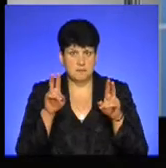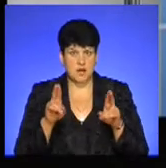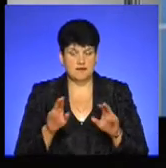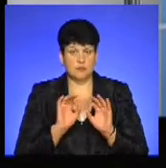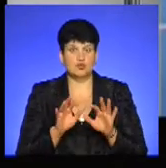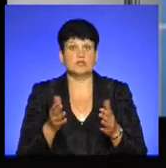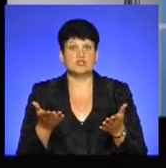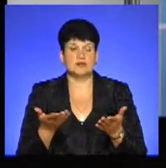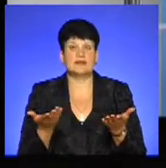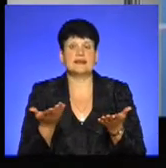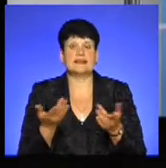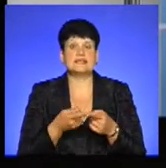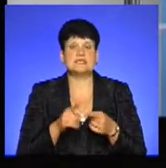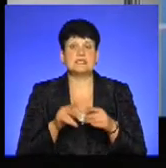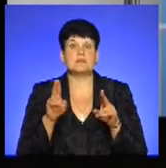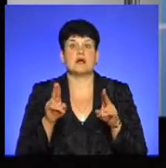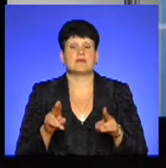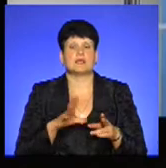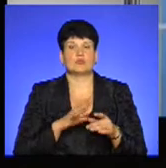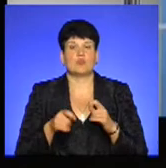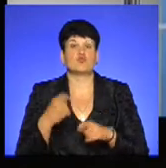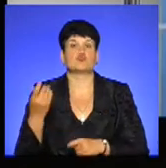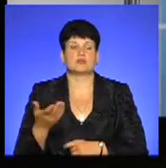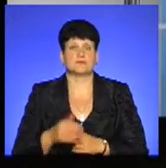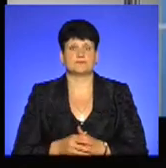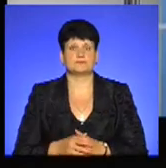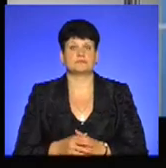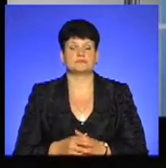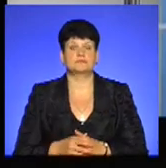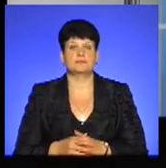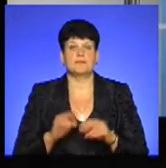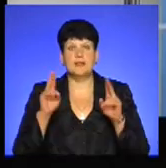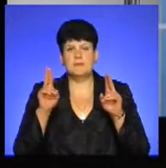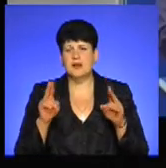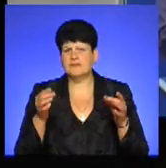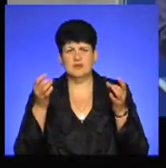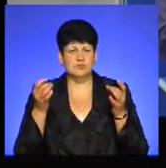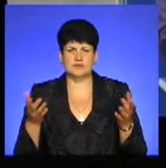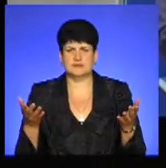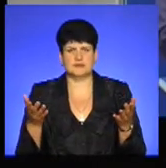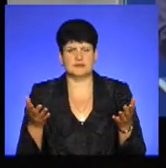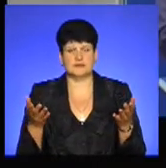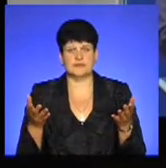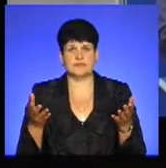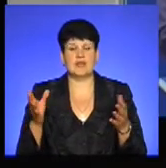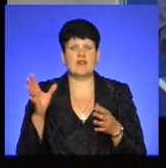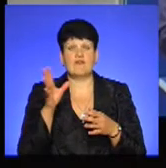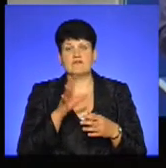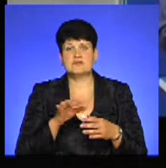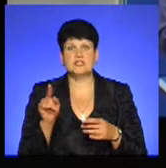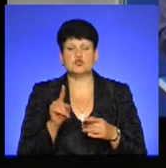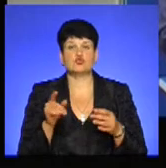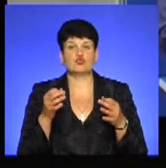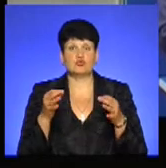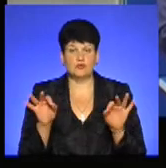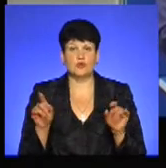будь ласка, які вони і які правила були порушені? Правила прості. Все, що дозволено, то дозволено.